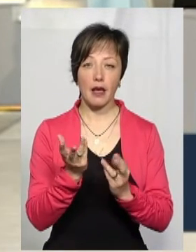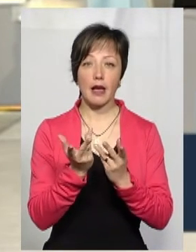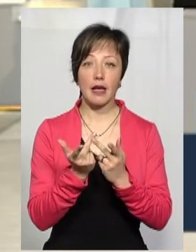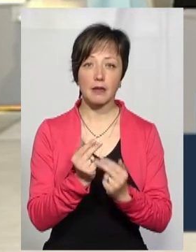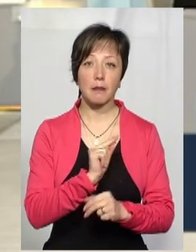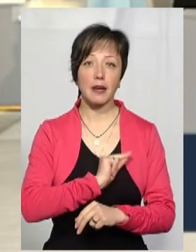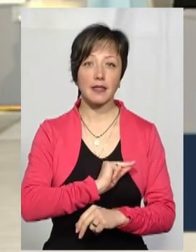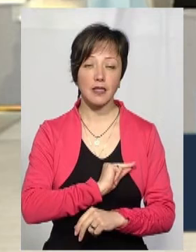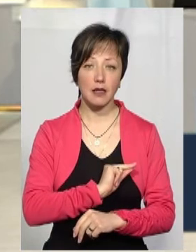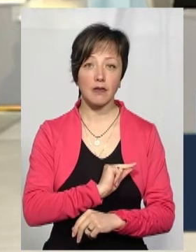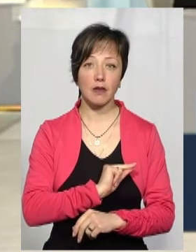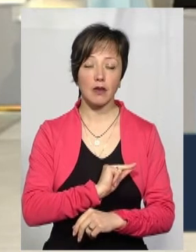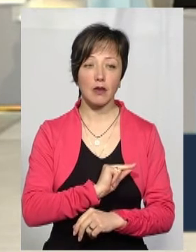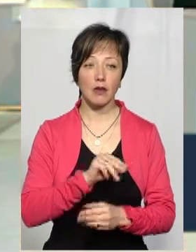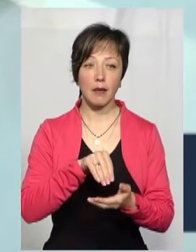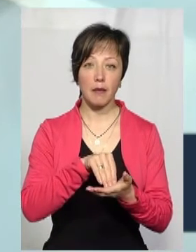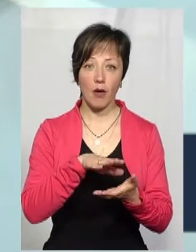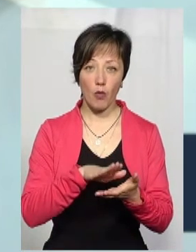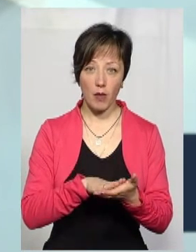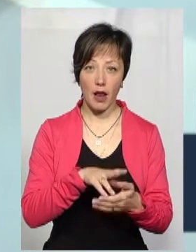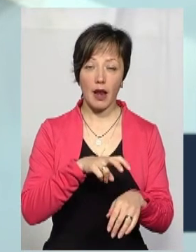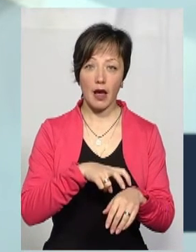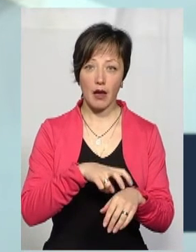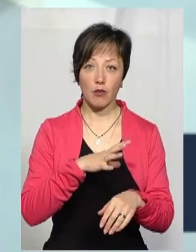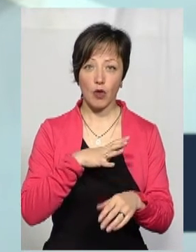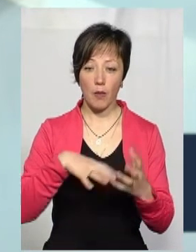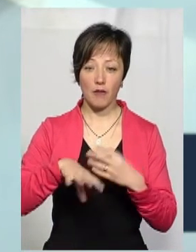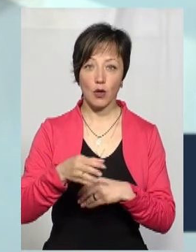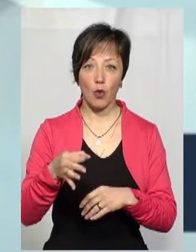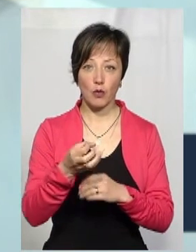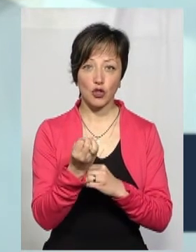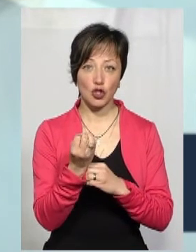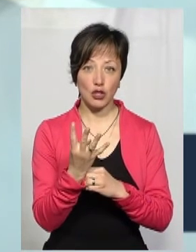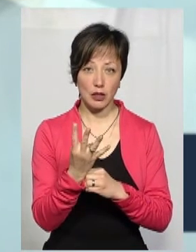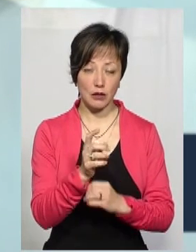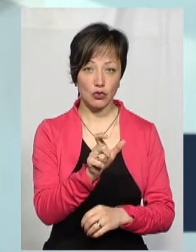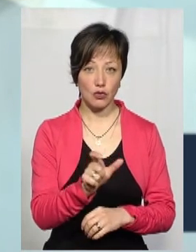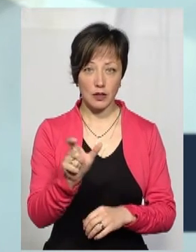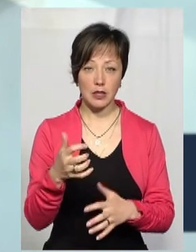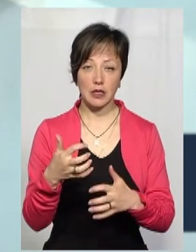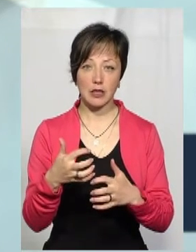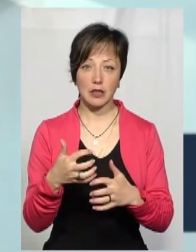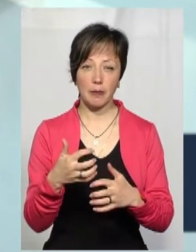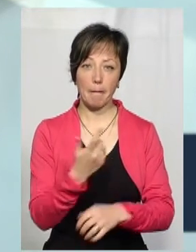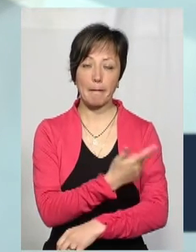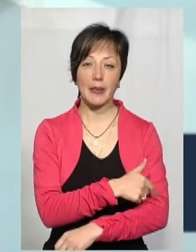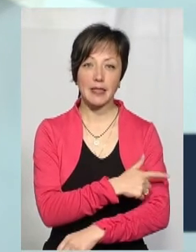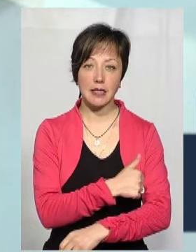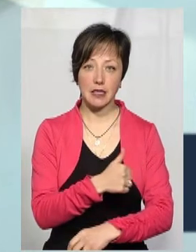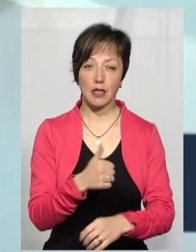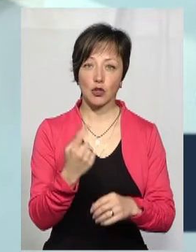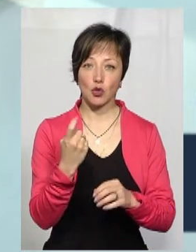Кількість працівників, які перебували на обліку, і от лікарів було по всій області 14 чоловік, середній медичний